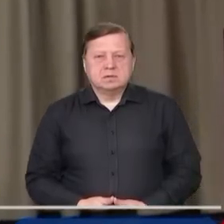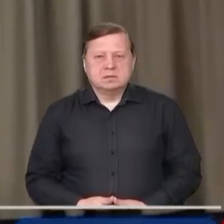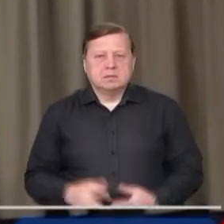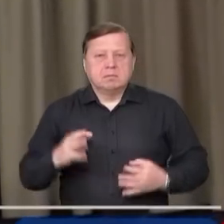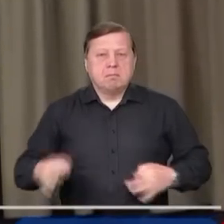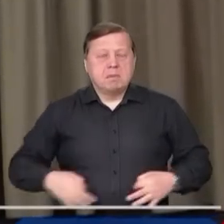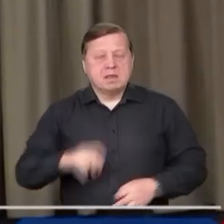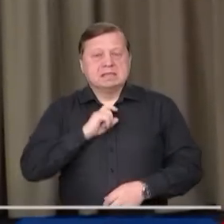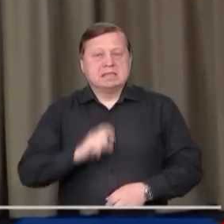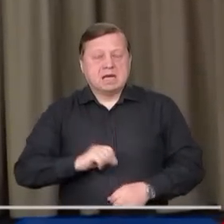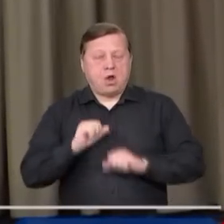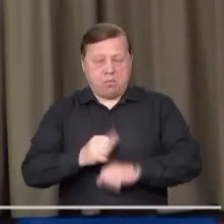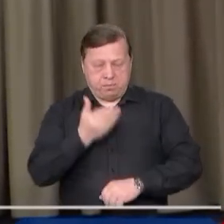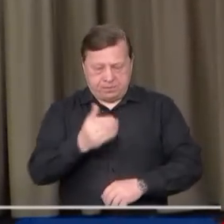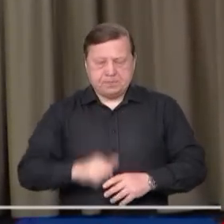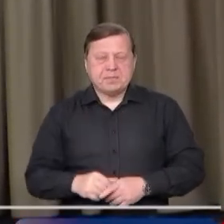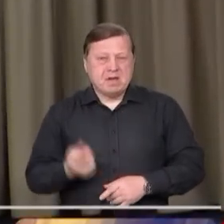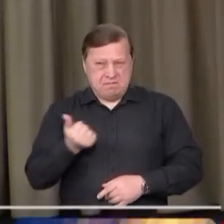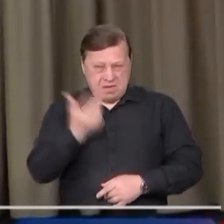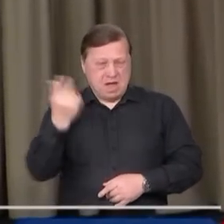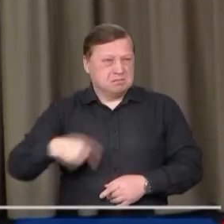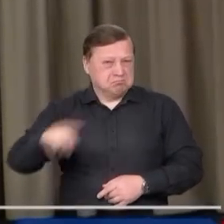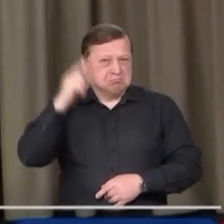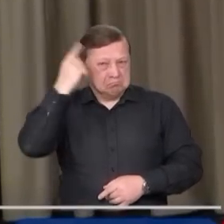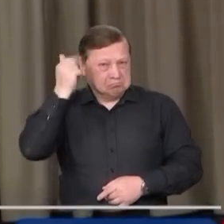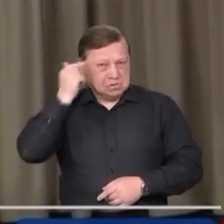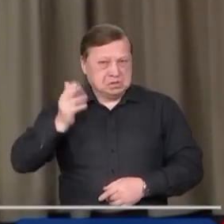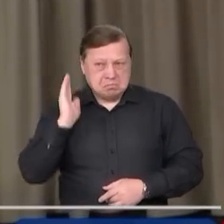Panie sekretarzu obrony, wielu z nas sądziło, że dzisiaj